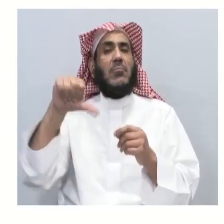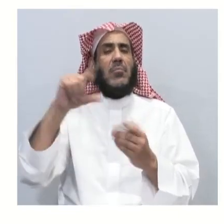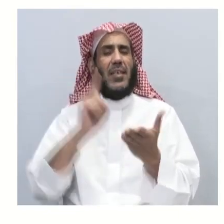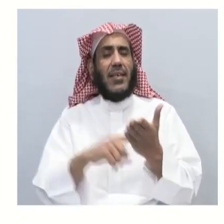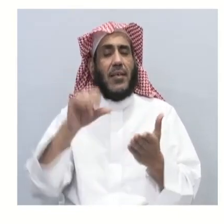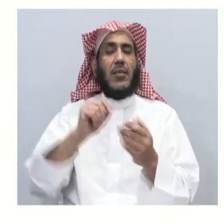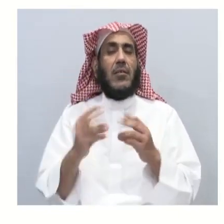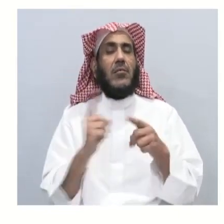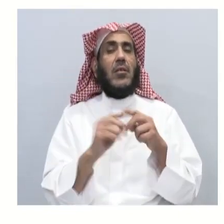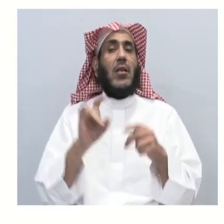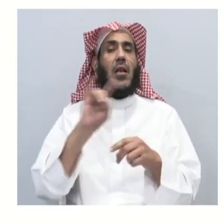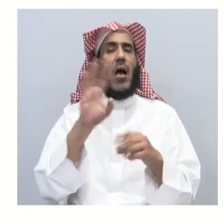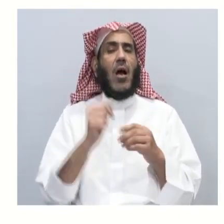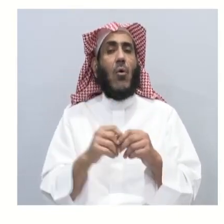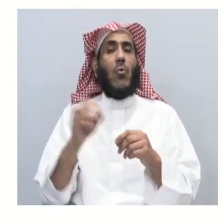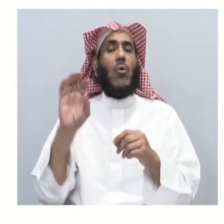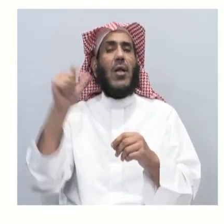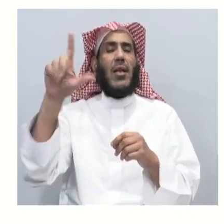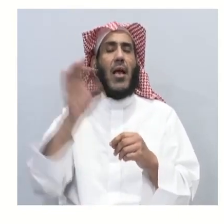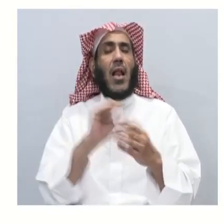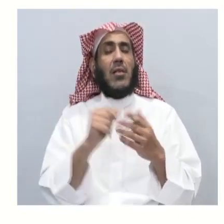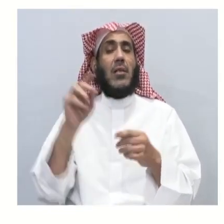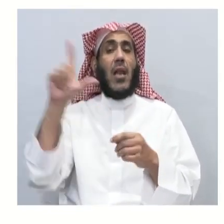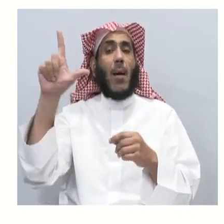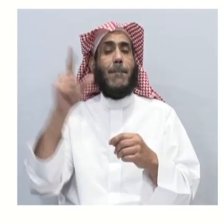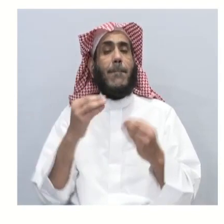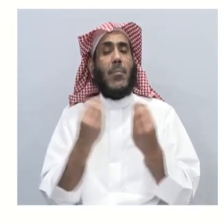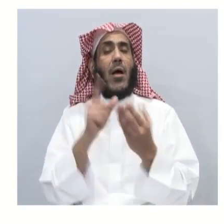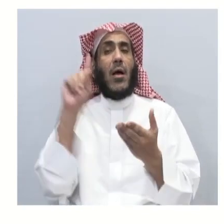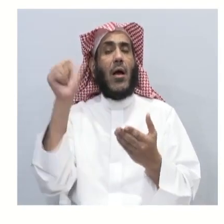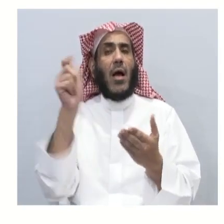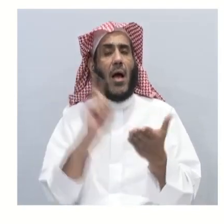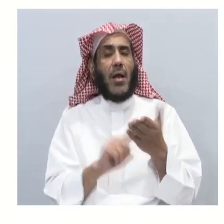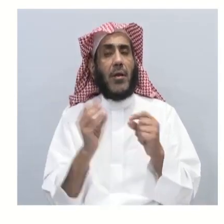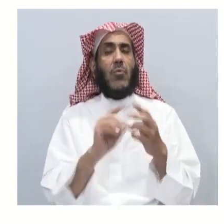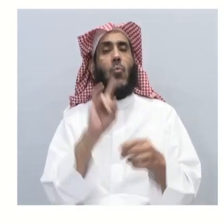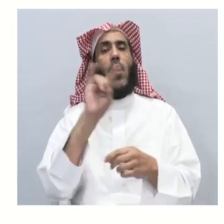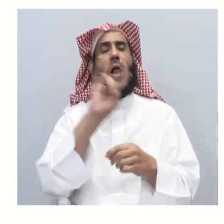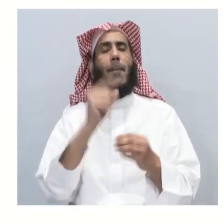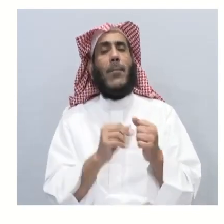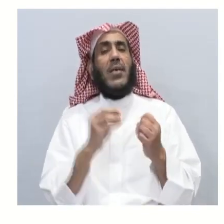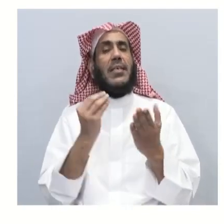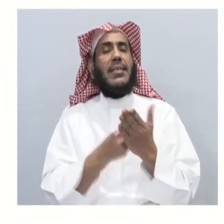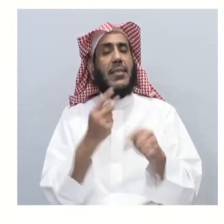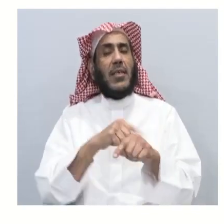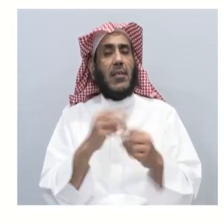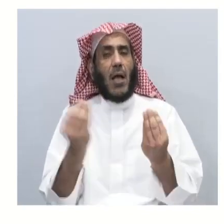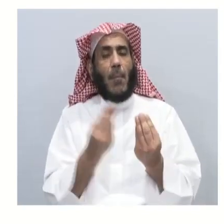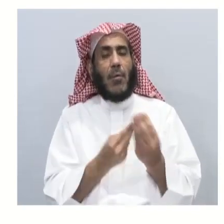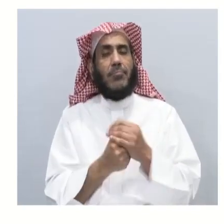لا، ولألا أصلها اللام، أن، لا، عند الكتابة